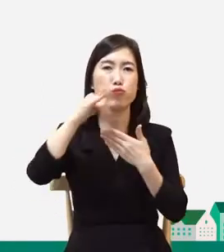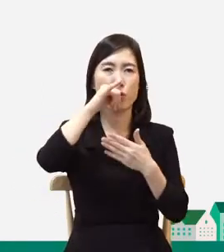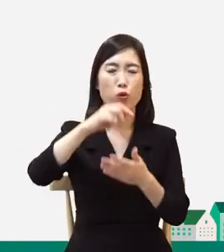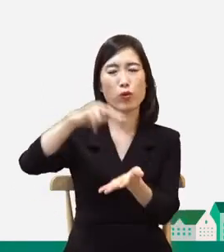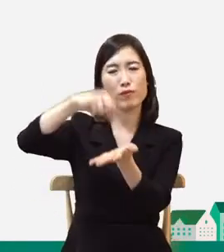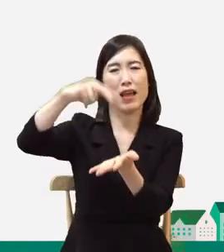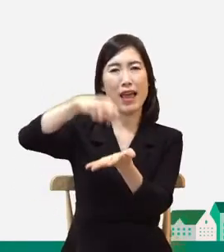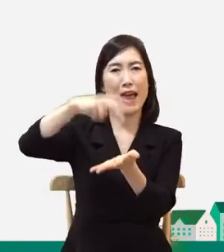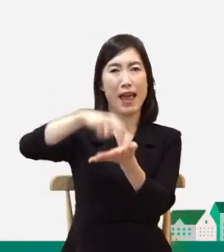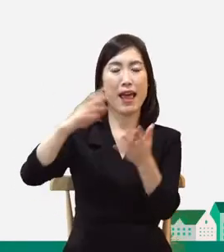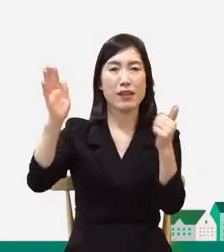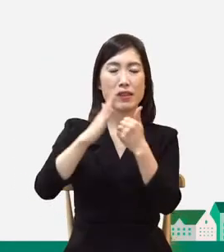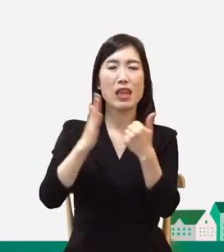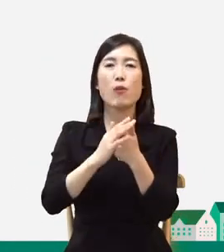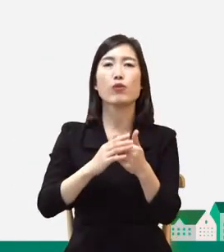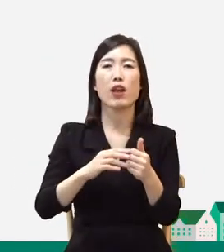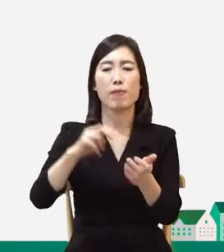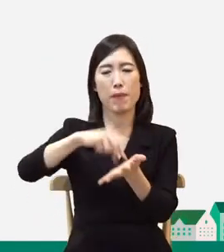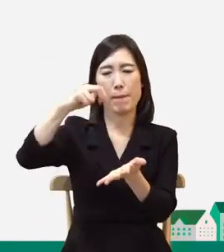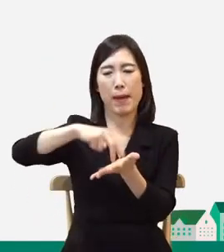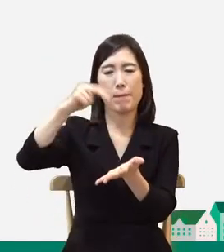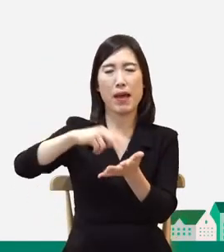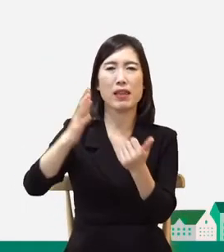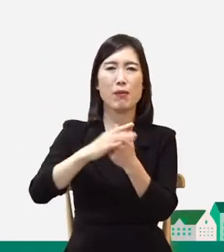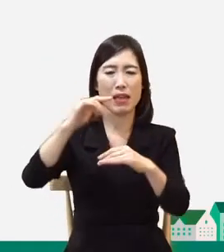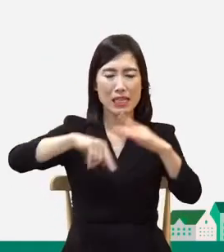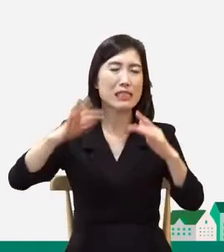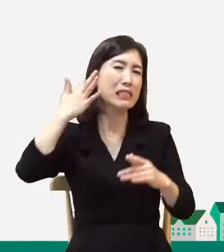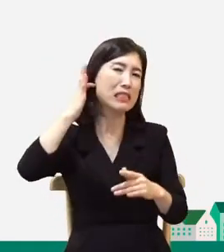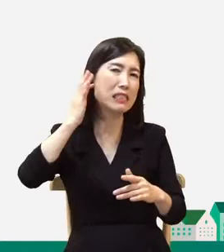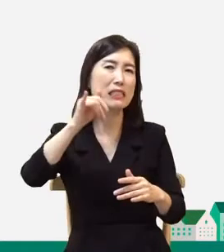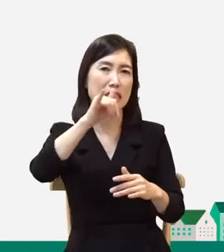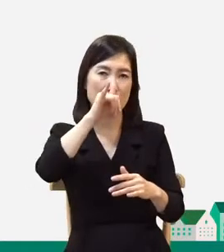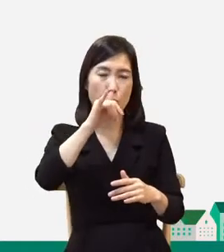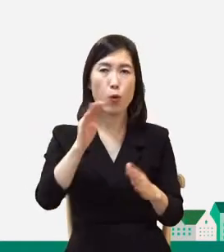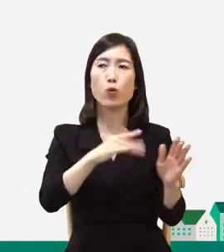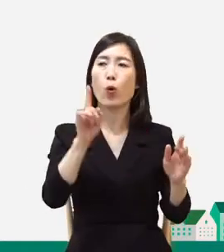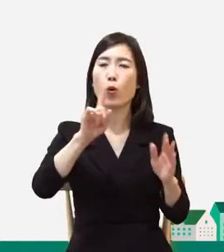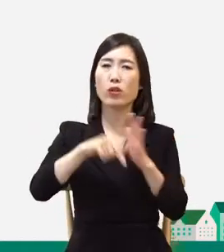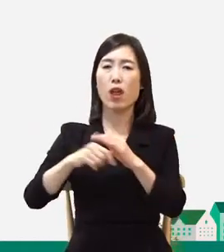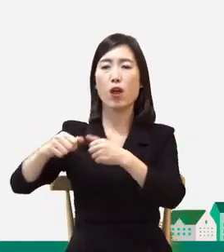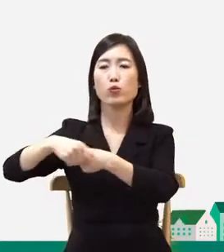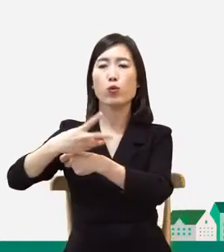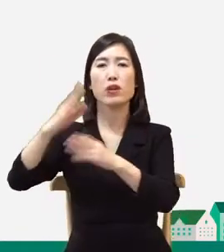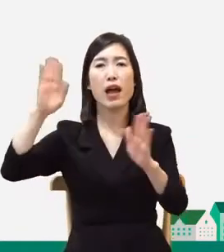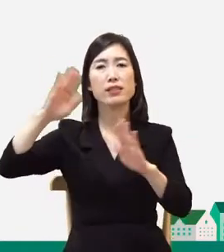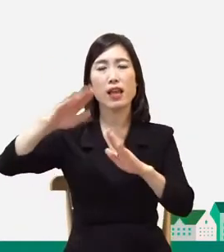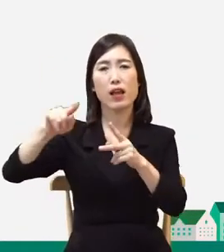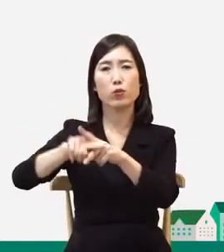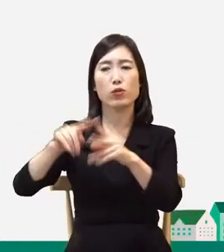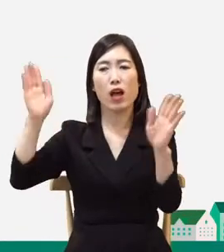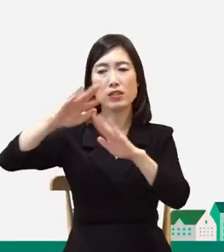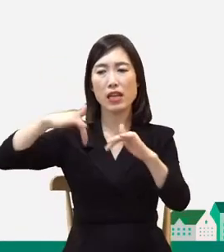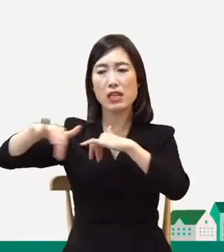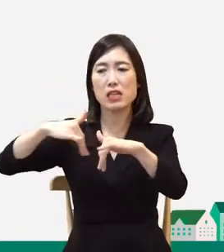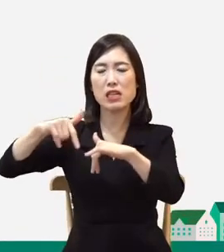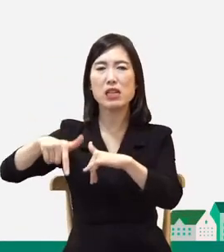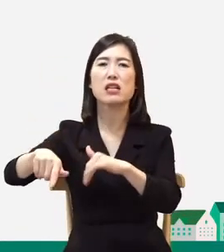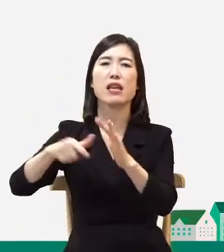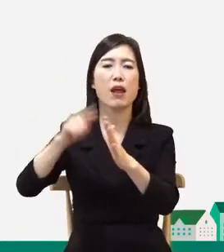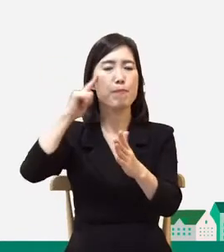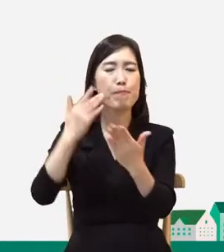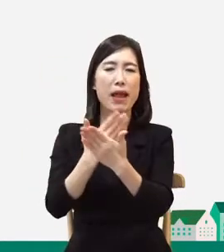있지만 초등학생들이 다니는 특정한 길로는 다니지 말았으면 좋겠다라는 황당한 민원들도 있었습니다. 이는